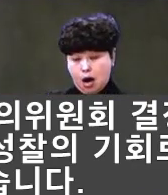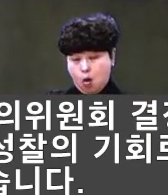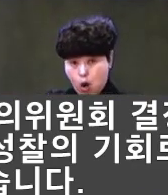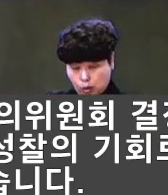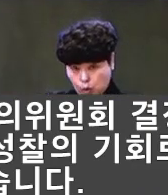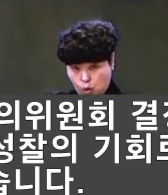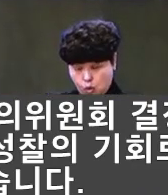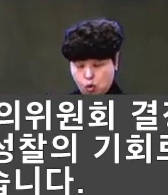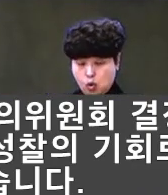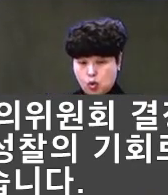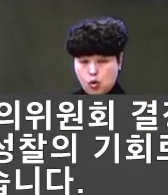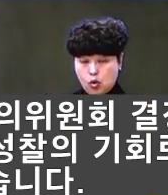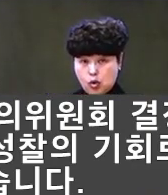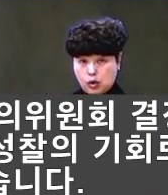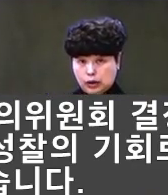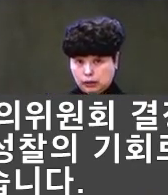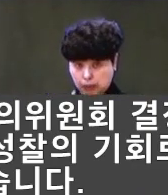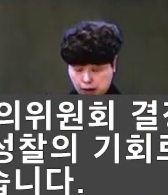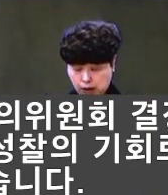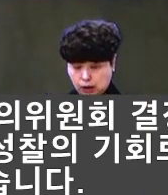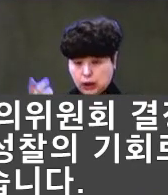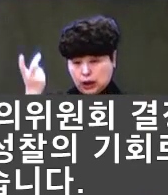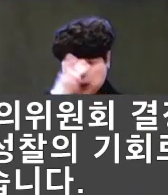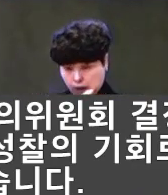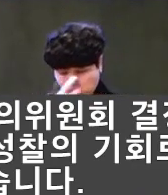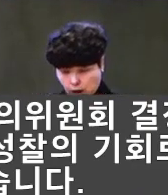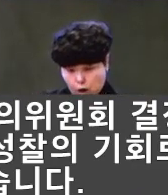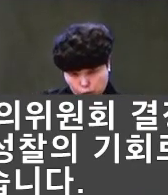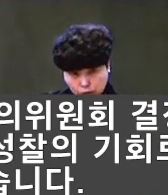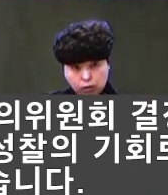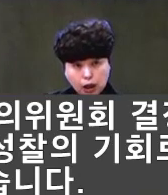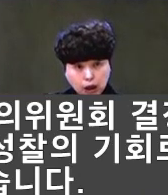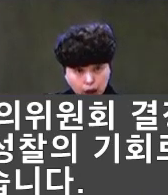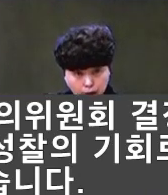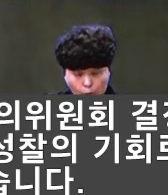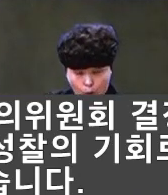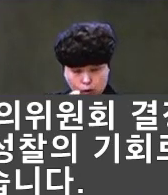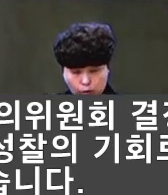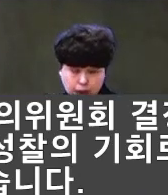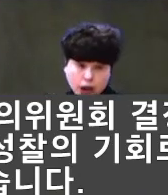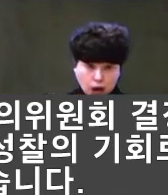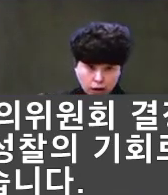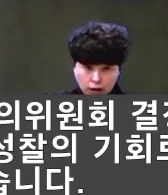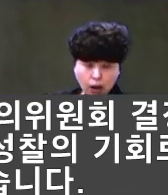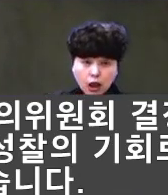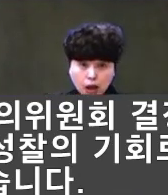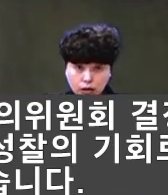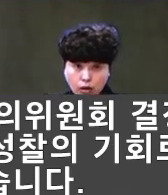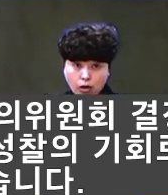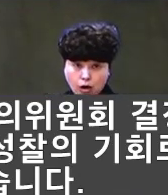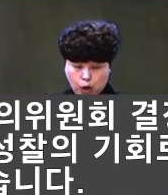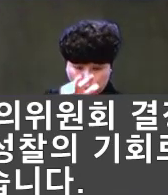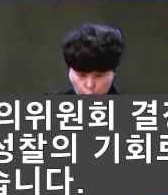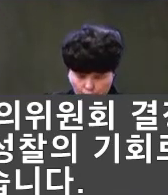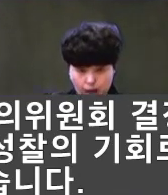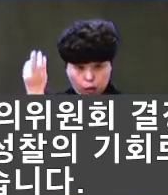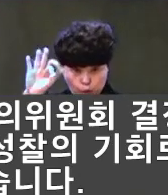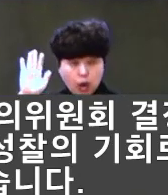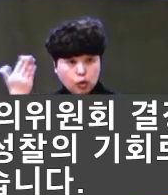의정비 심의위원회 결정에 따라 의정활동비 인상을 위한 개정조례안이